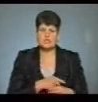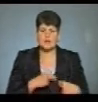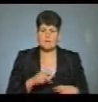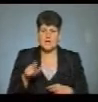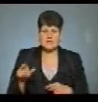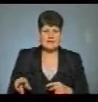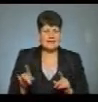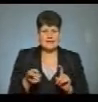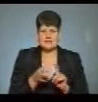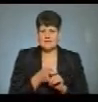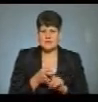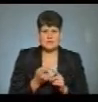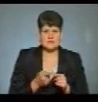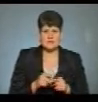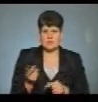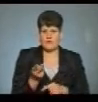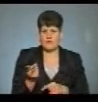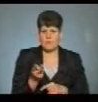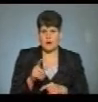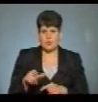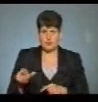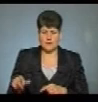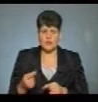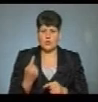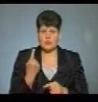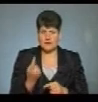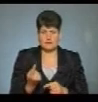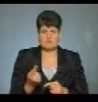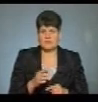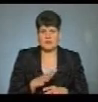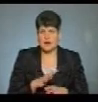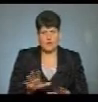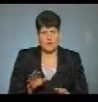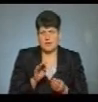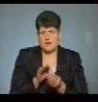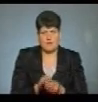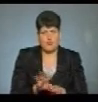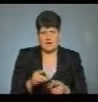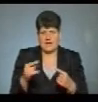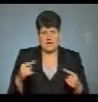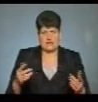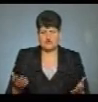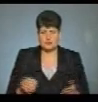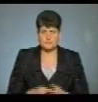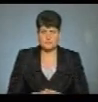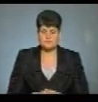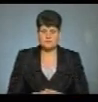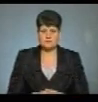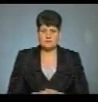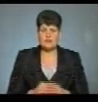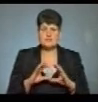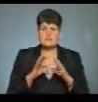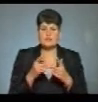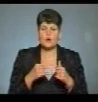не пов'язана із цими двома чоловіками одним джерелом зараження, бо не була на похороні, як інші. За даними